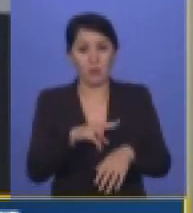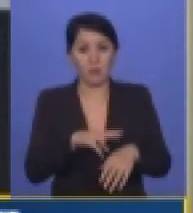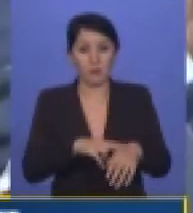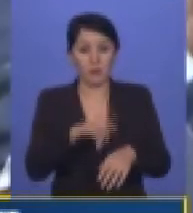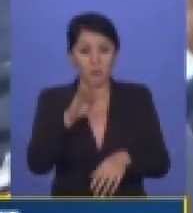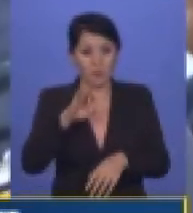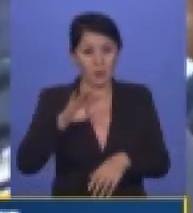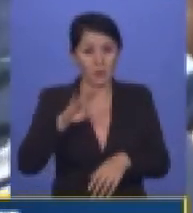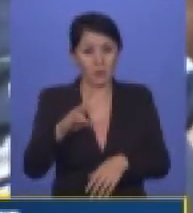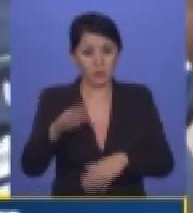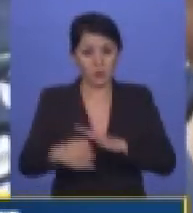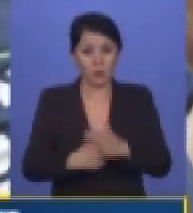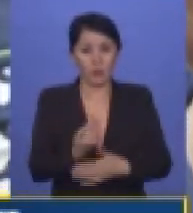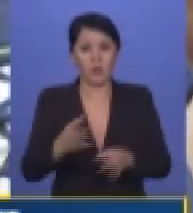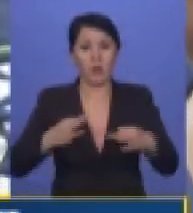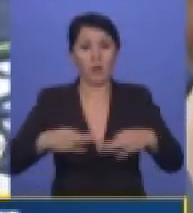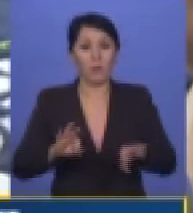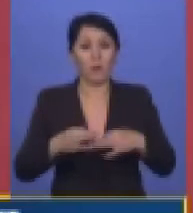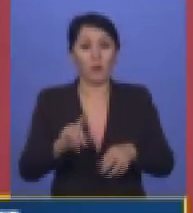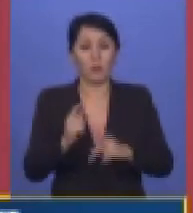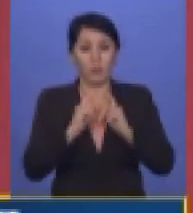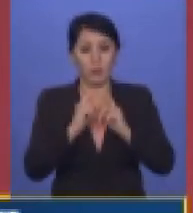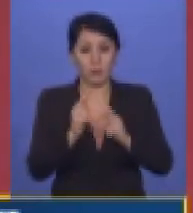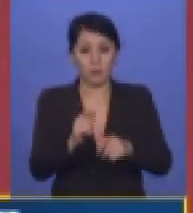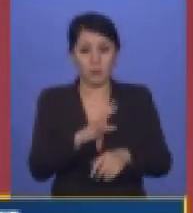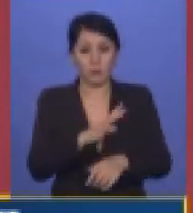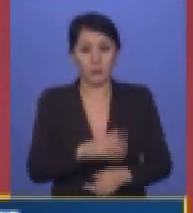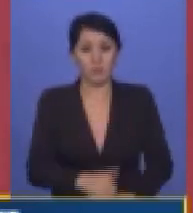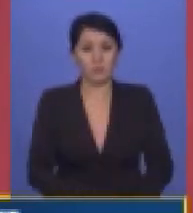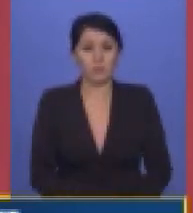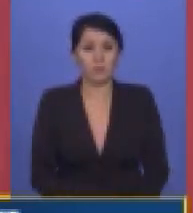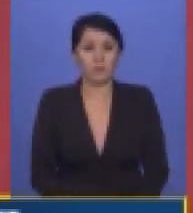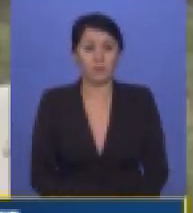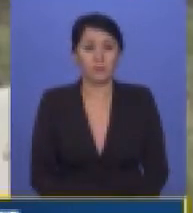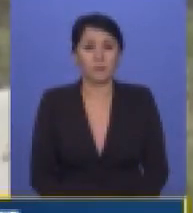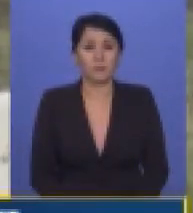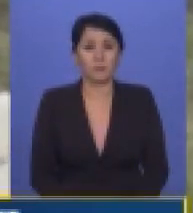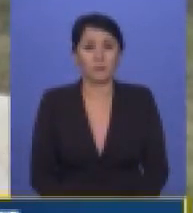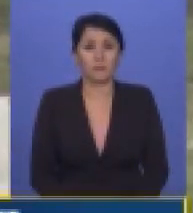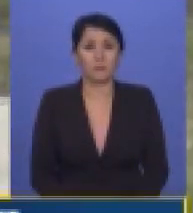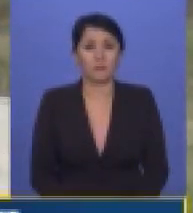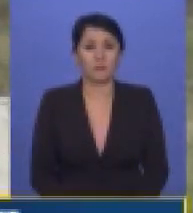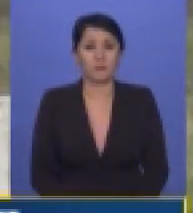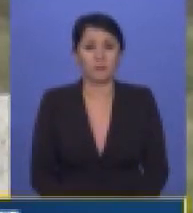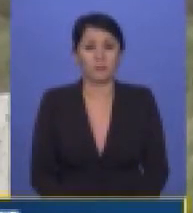Бақытжан Смайловқа жаңа автокөлігінің кілті табысталды. Майгүл Силбек полиция департаменті баспасөз қызметінің көмегімен әзірленді.